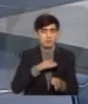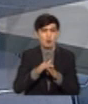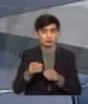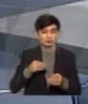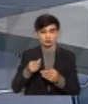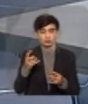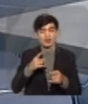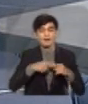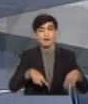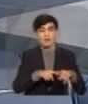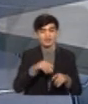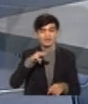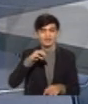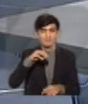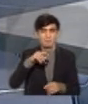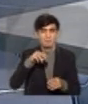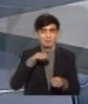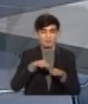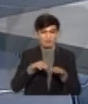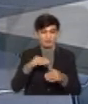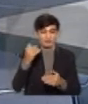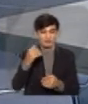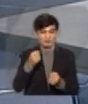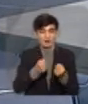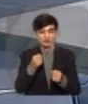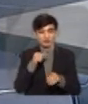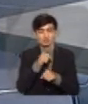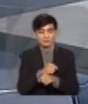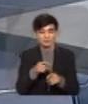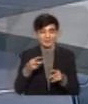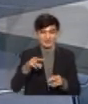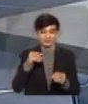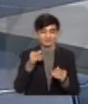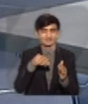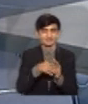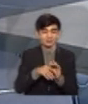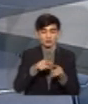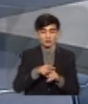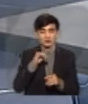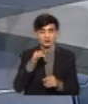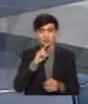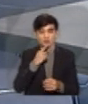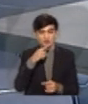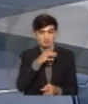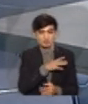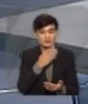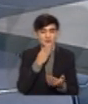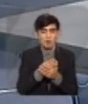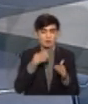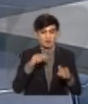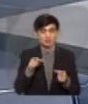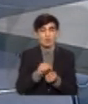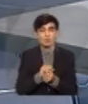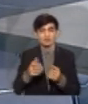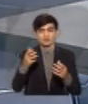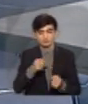«Апаркинг» рассказали, что после отмены адресных справок жильцам стало трудно доказать место своей регистрации. Ведь именно на основании этого документа они